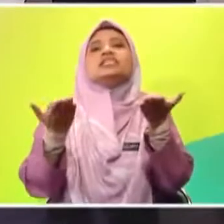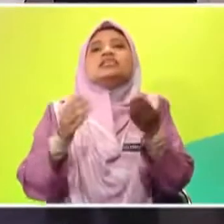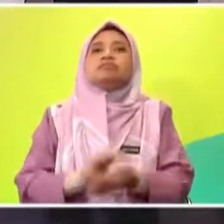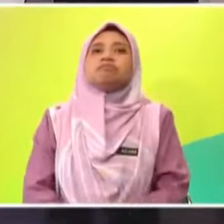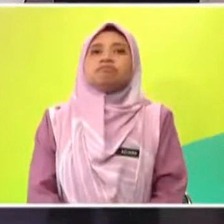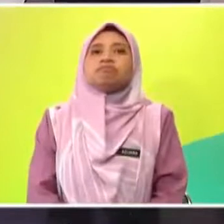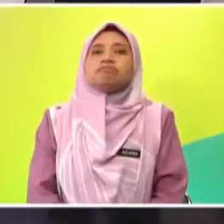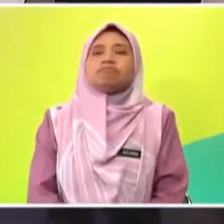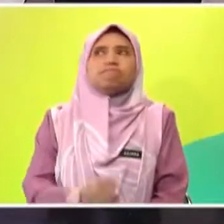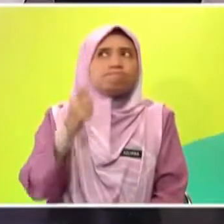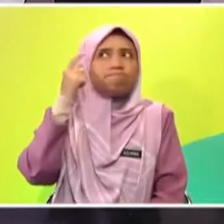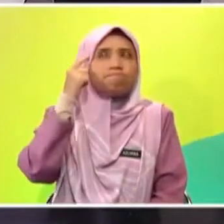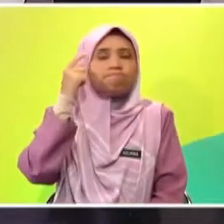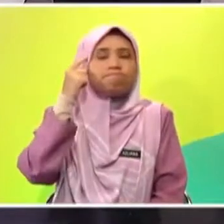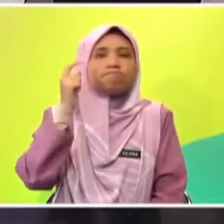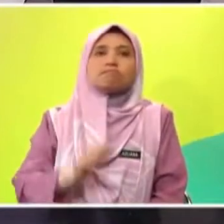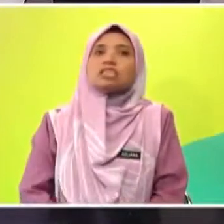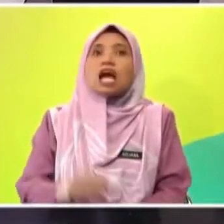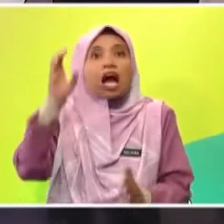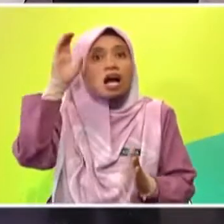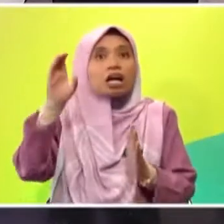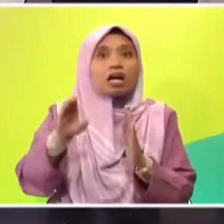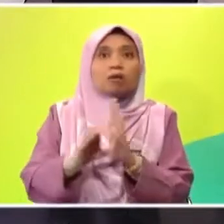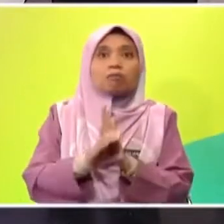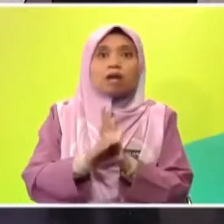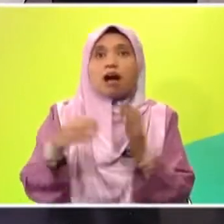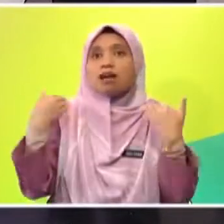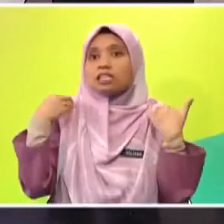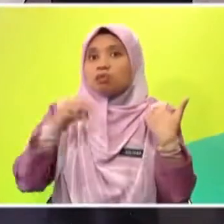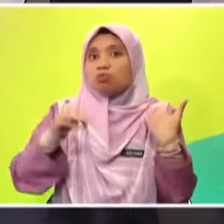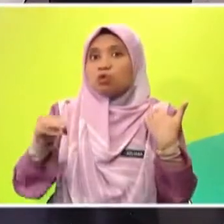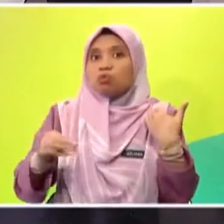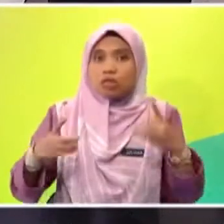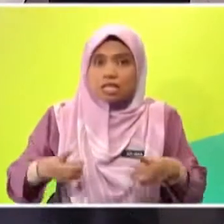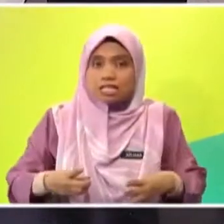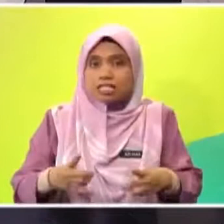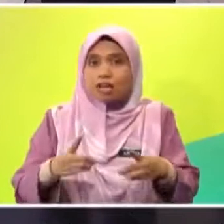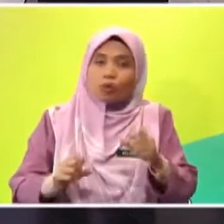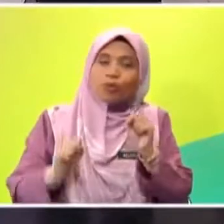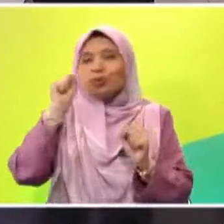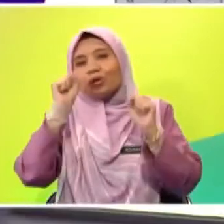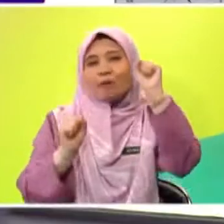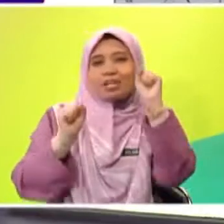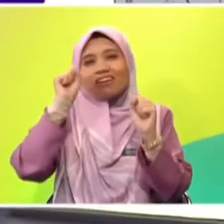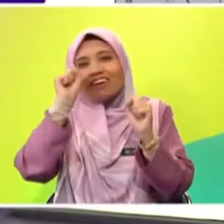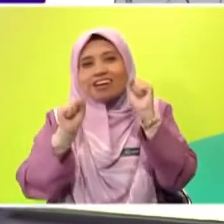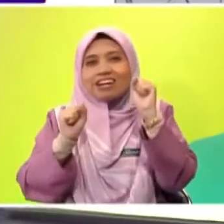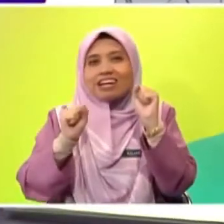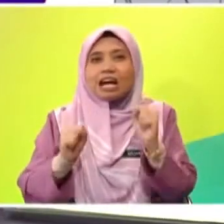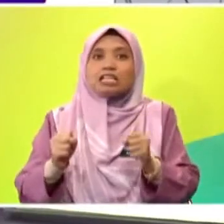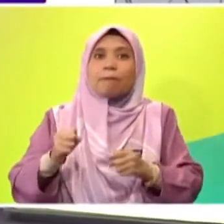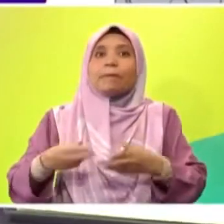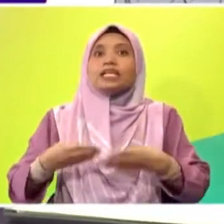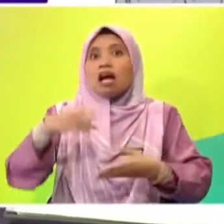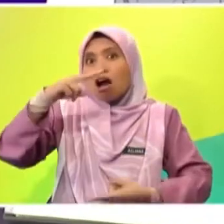itu Uh kampanye I the murid-murid sedang bersorak kegembiraan menjelang piala